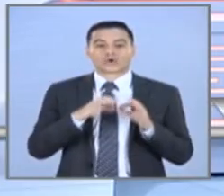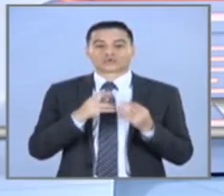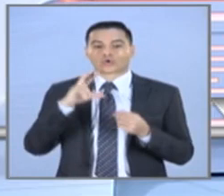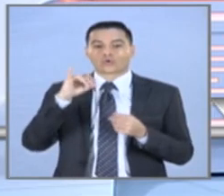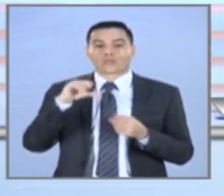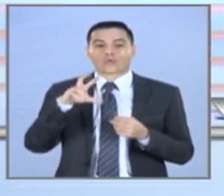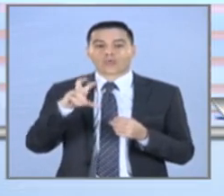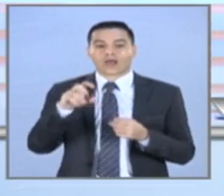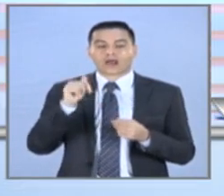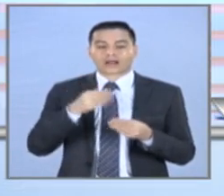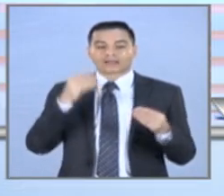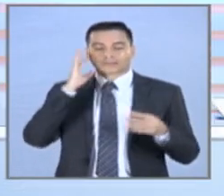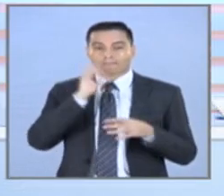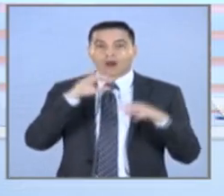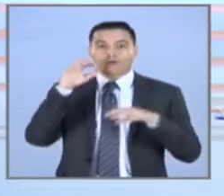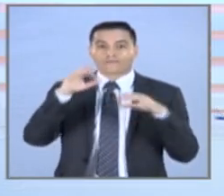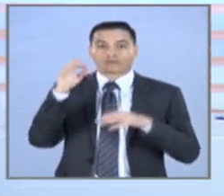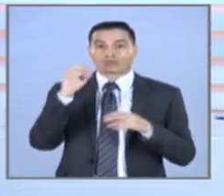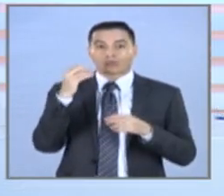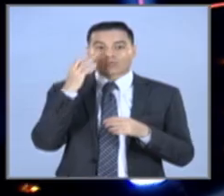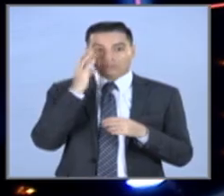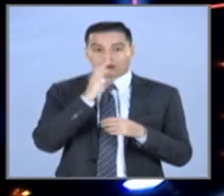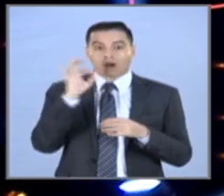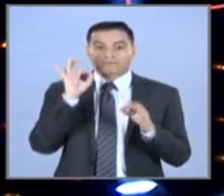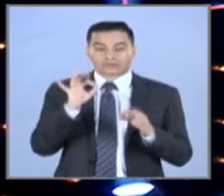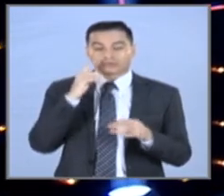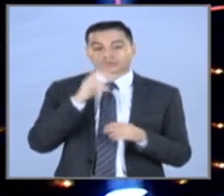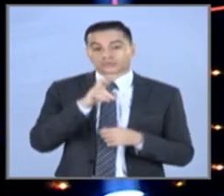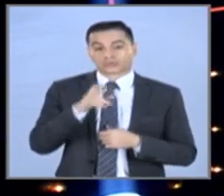الجمولة. لوحات ومعالم والسؤال هو: